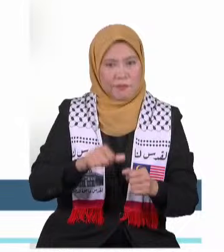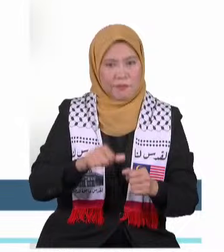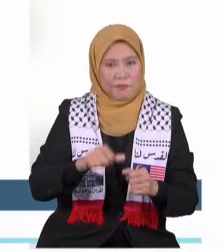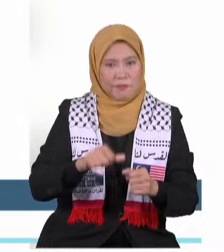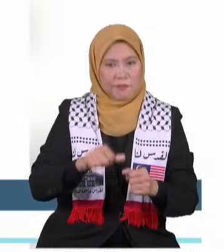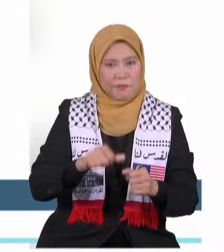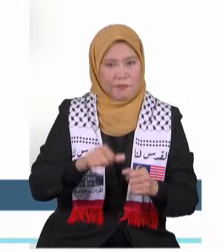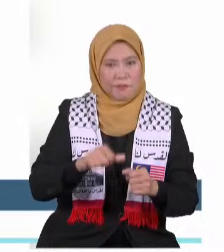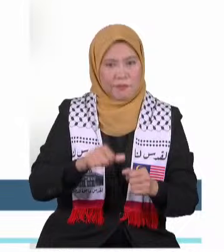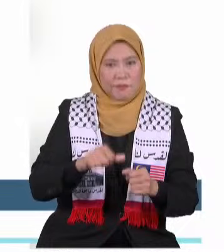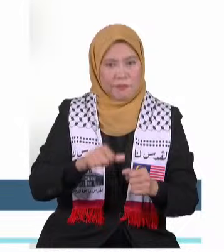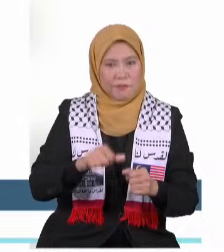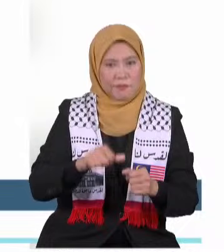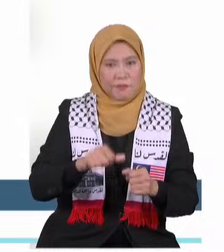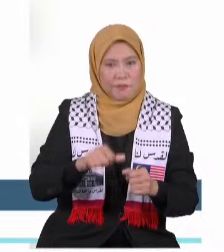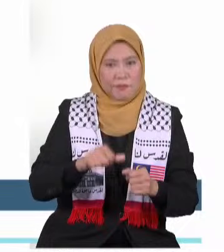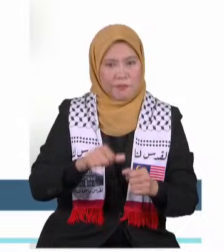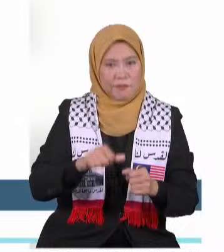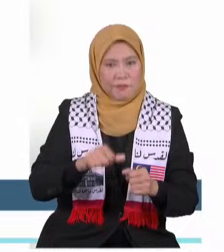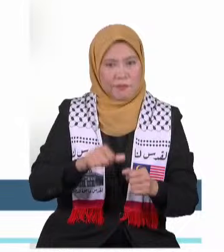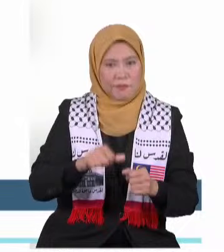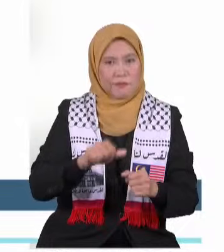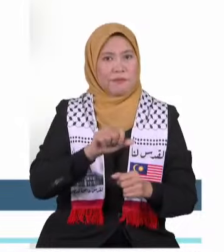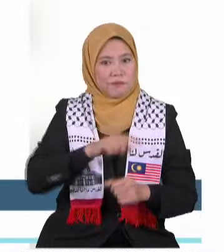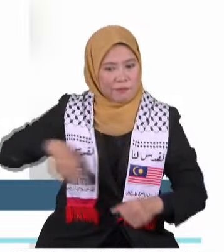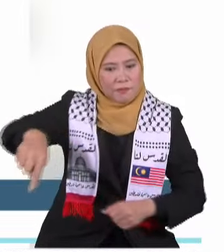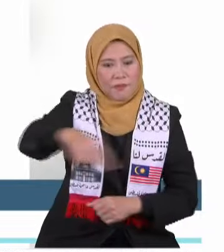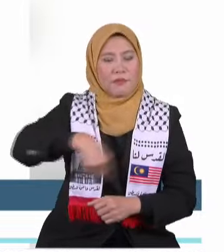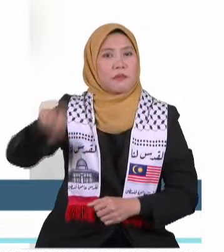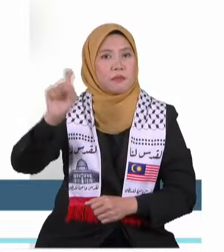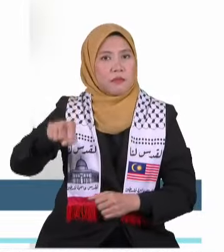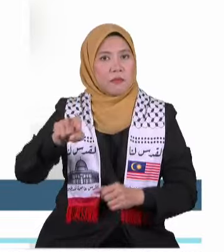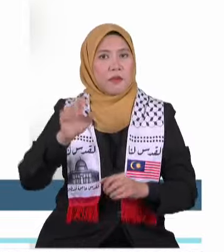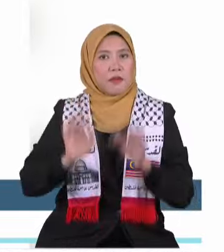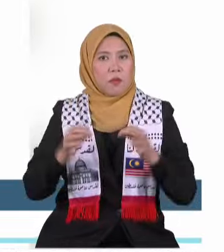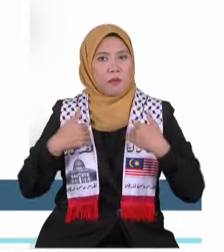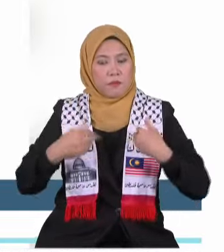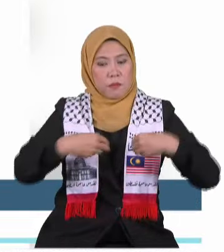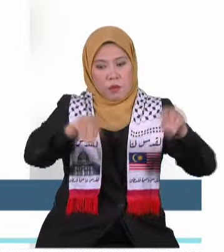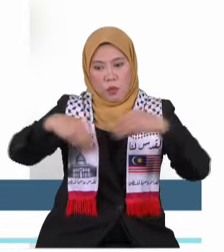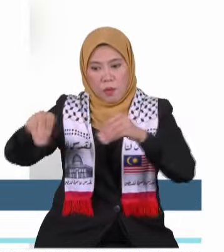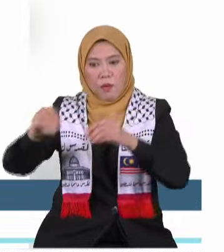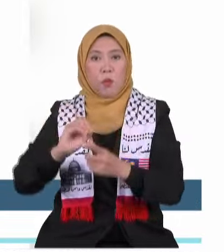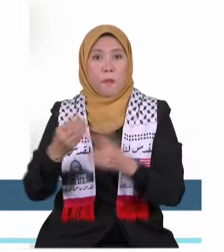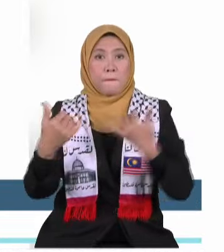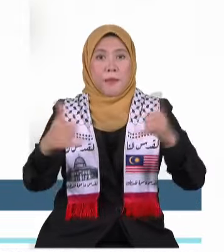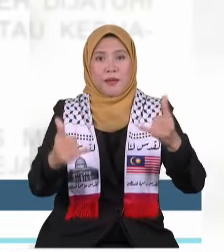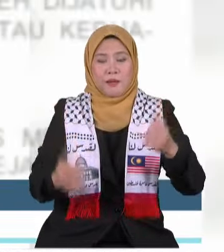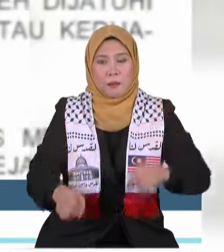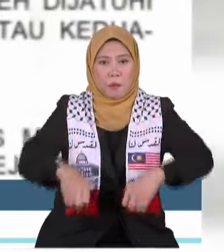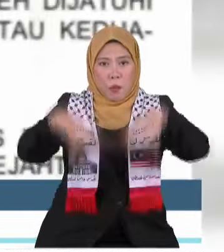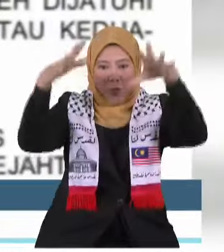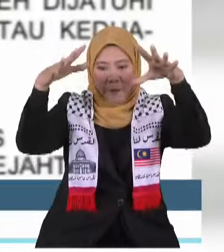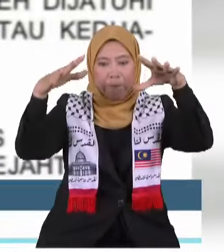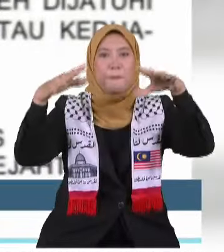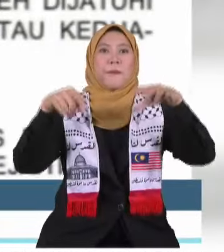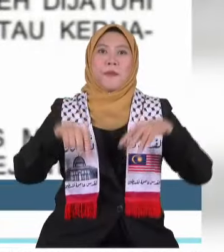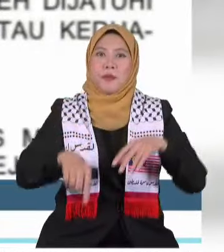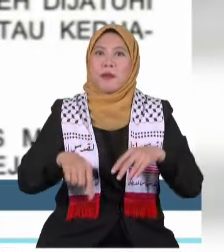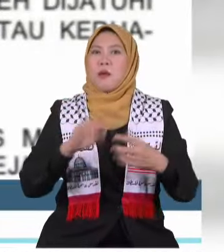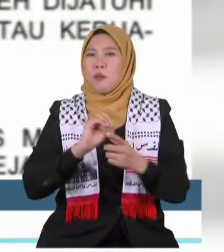polis diraja Malaysia pdrm mengingatkan orang ramai bahawa memiliki menjual membeli dan bermain mercun serta bunga api